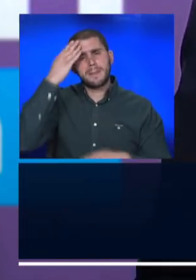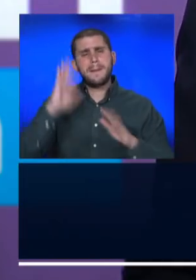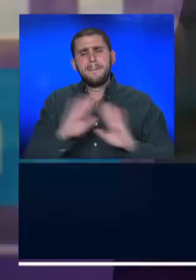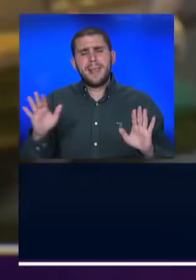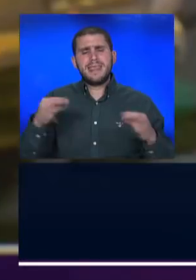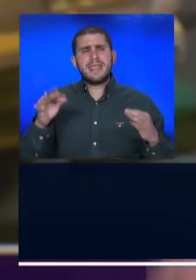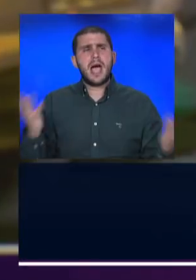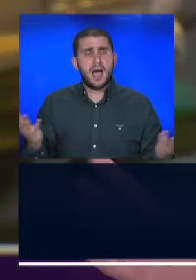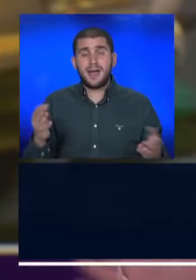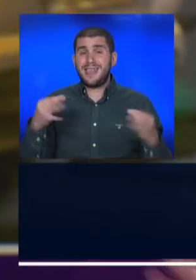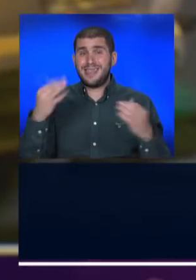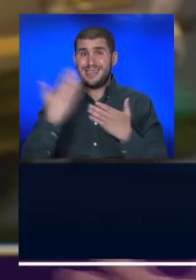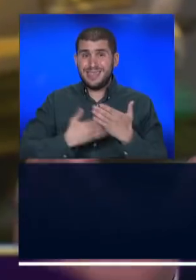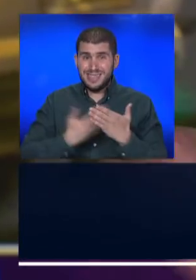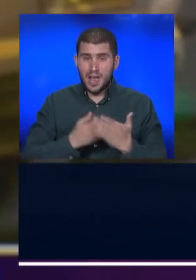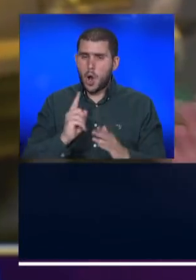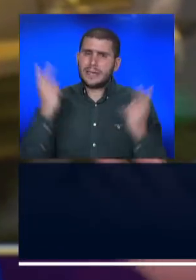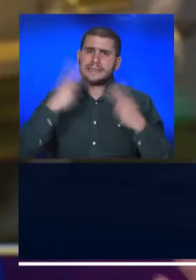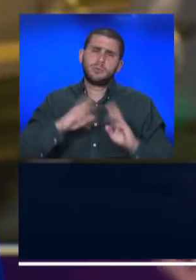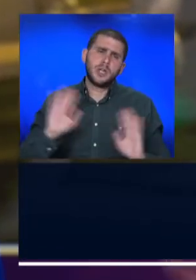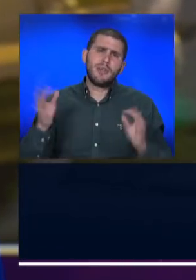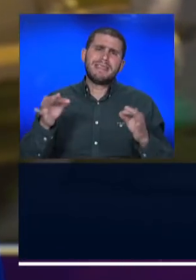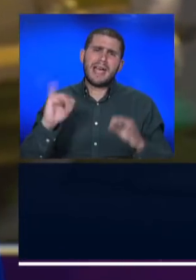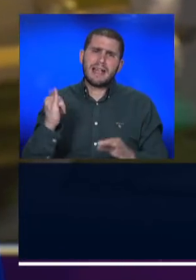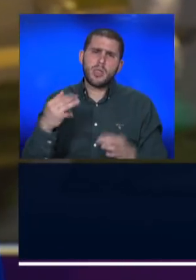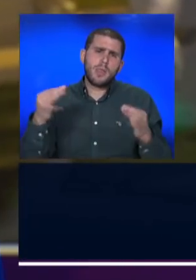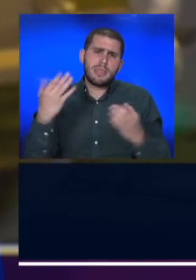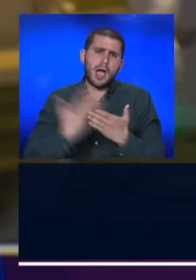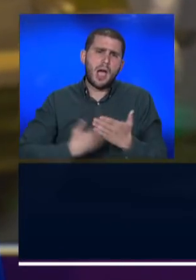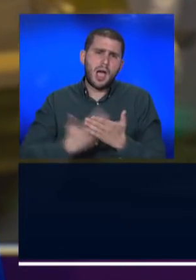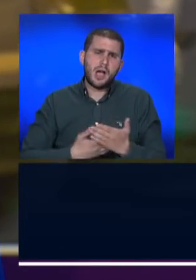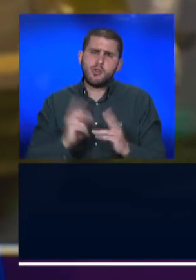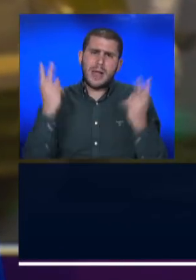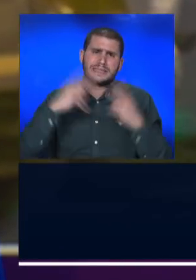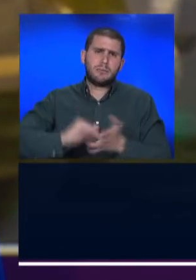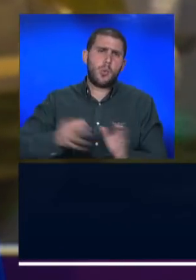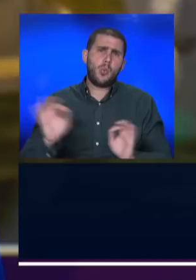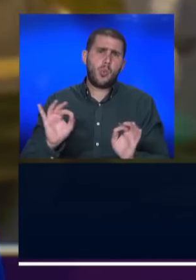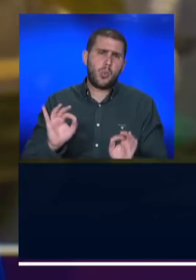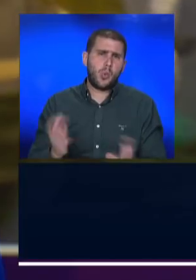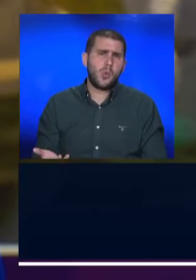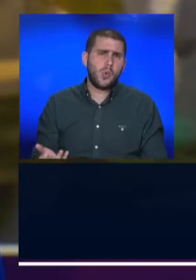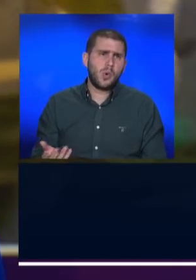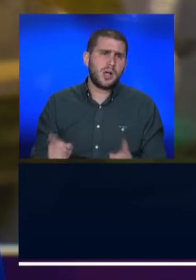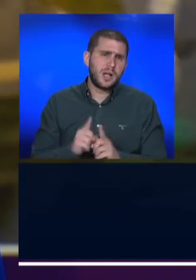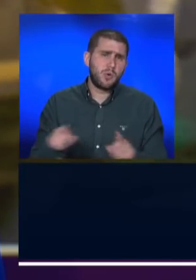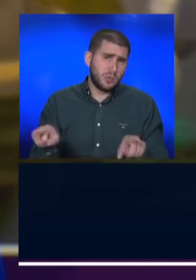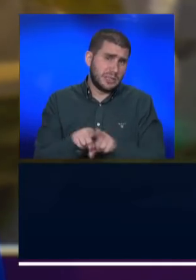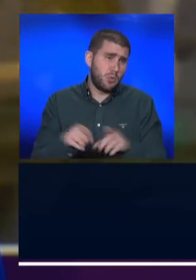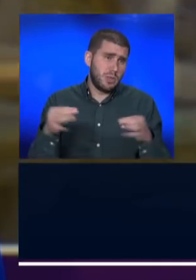שלא הסכימו עליו. ויש נייר, שהוא הנייר ש... נייר שלא הסכימו עליו, שווה ערך לנייר. נכון. טוב,